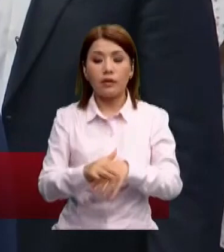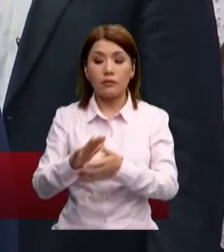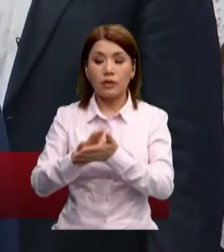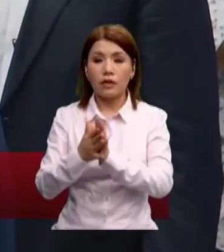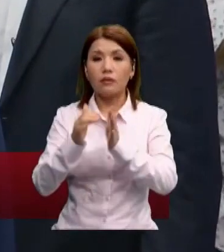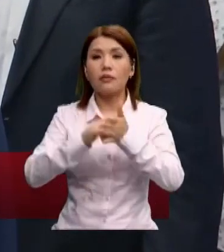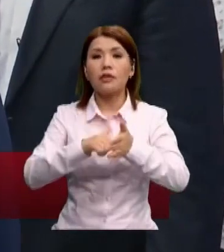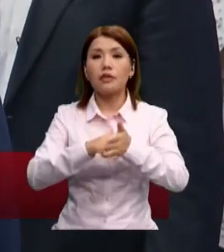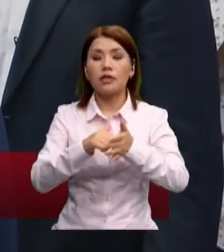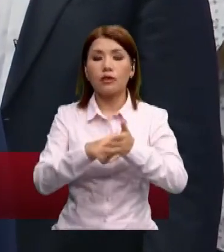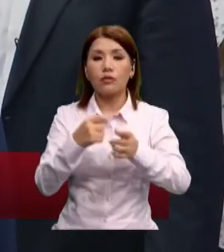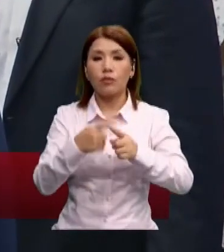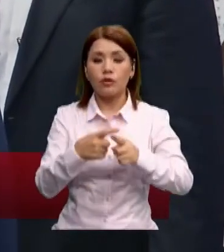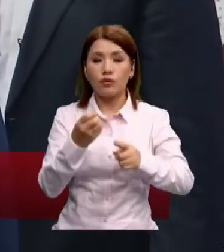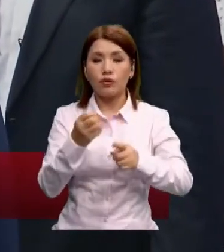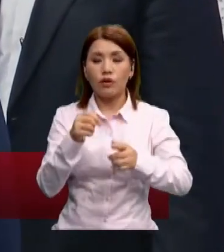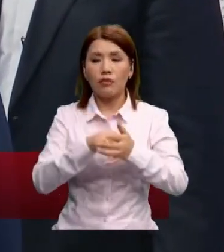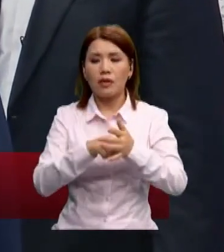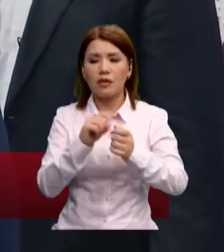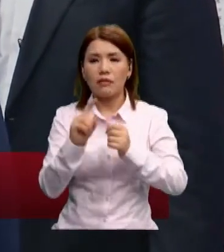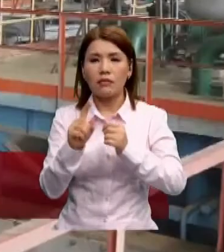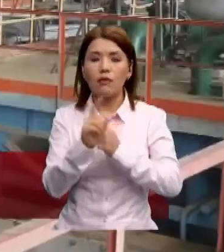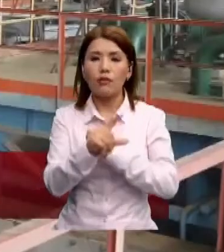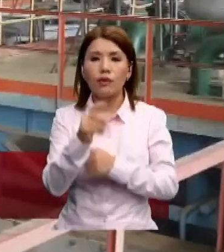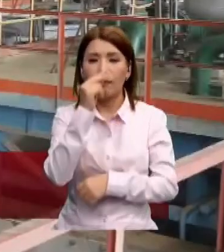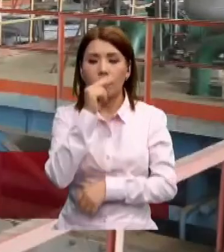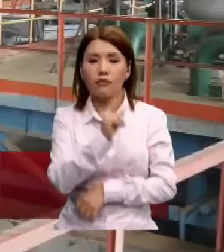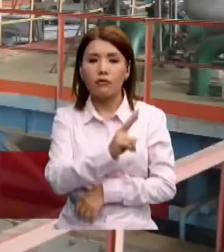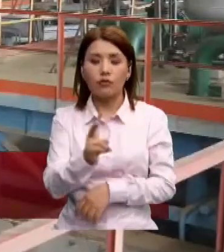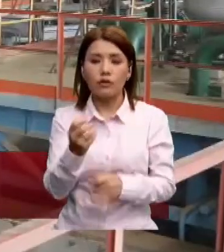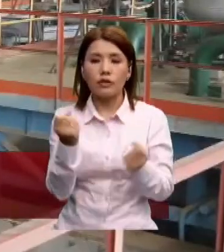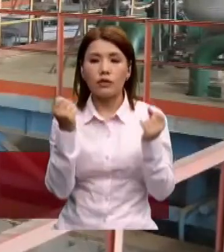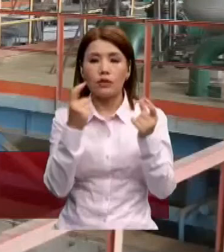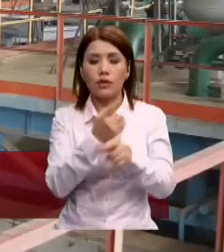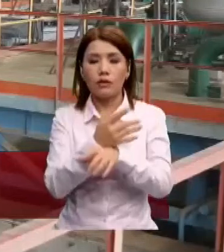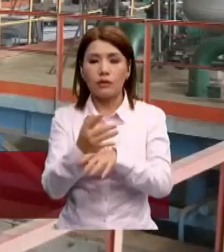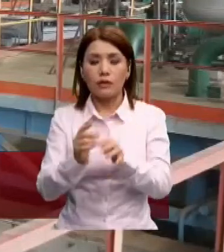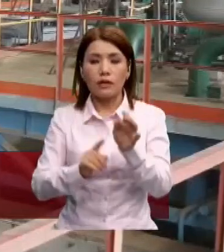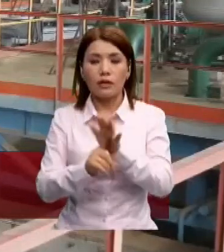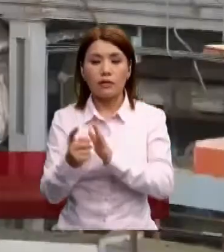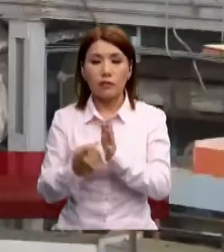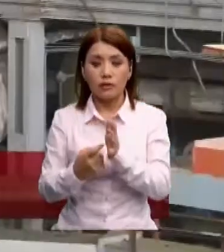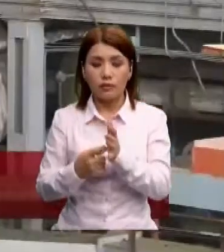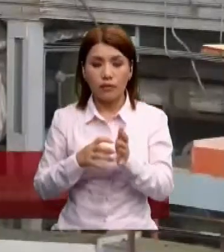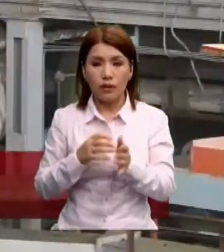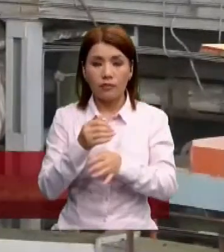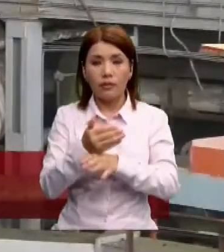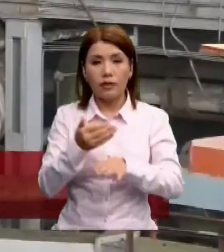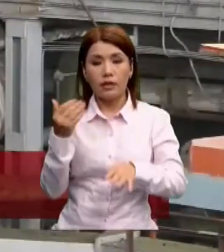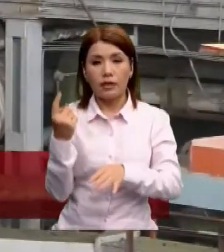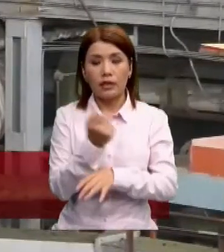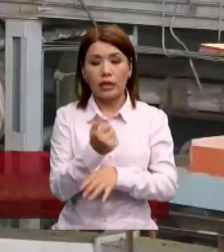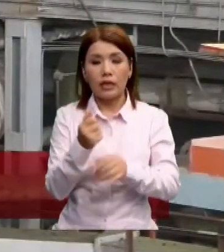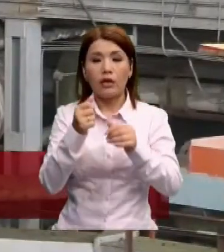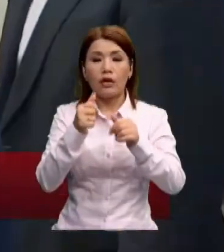себептерін және соған себепкер болған адамдардың қазір анықтау жұмыстары жүргізіліп жатыр. Өткен аптада біз үкіметте